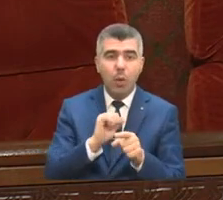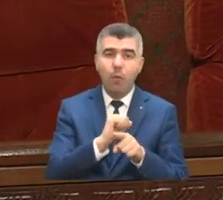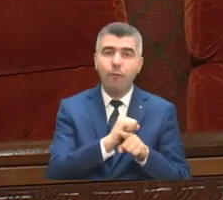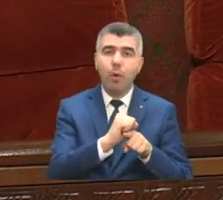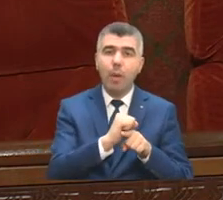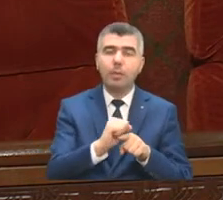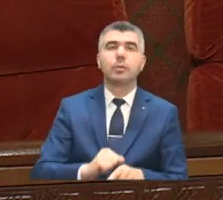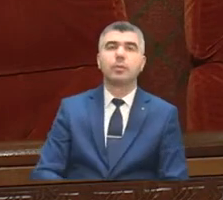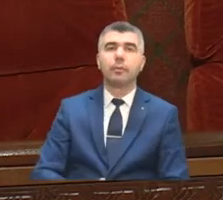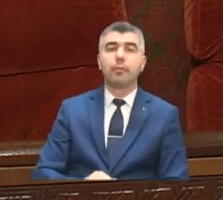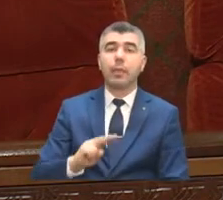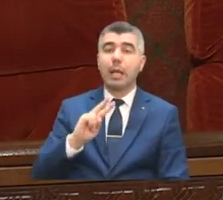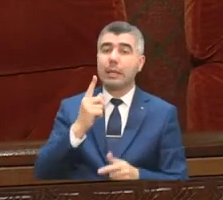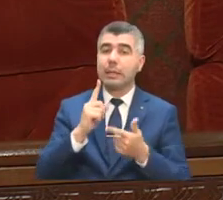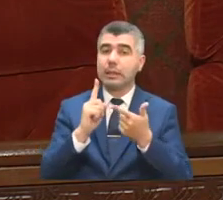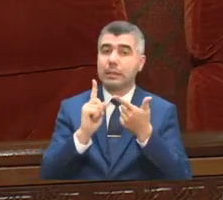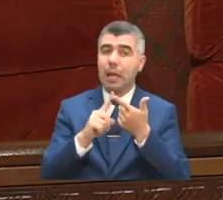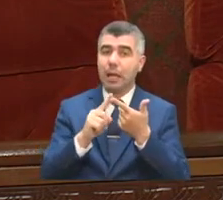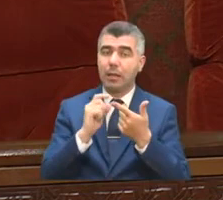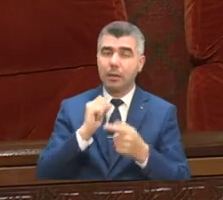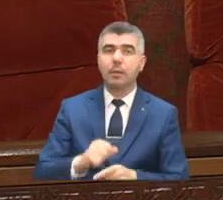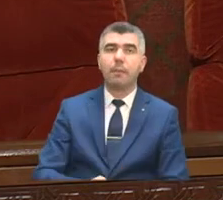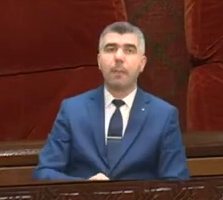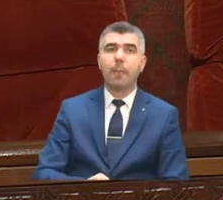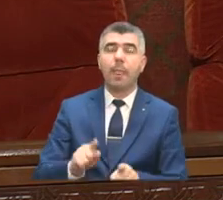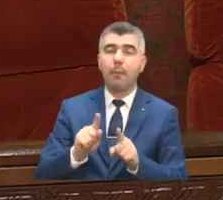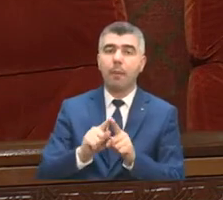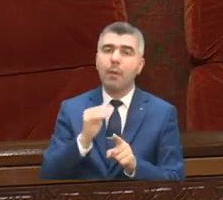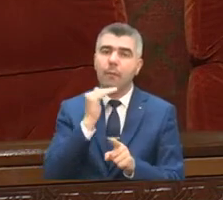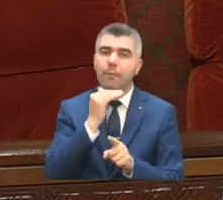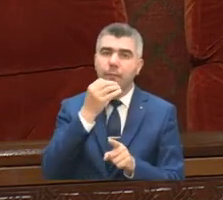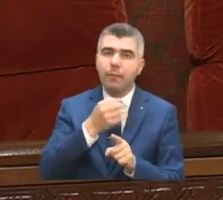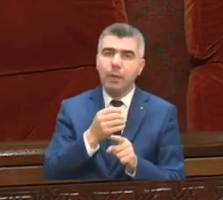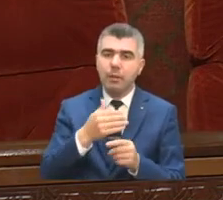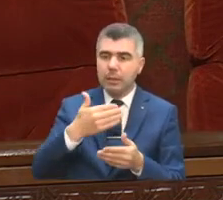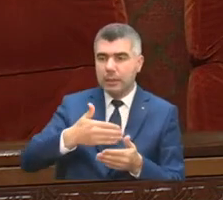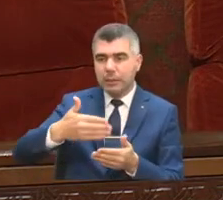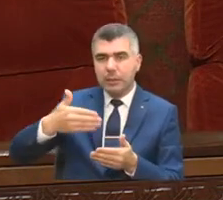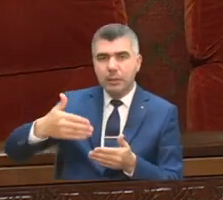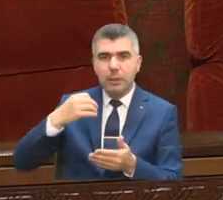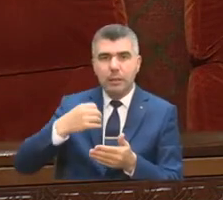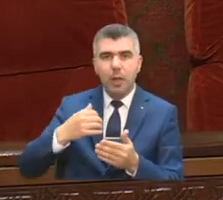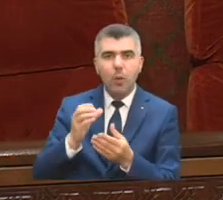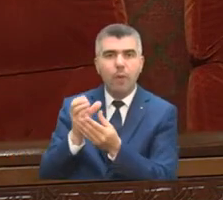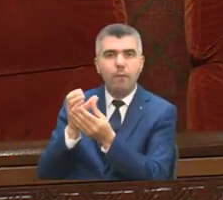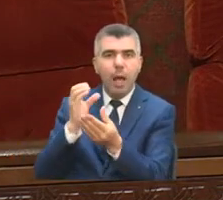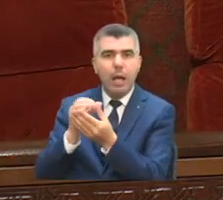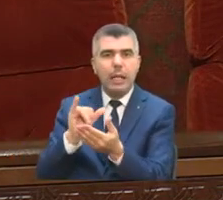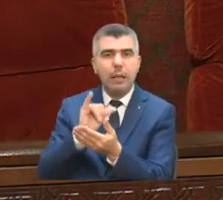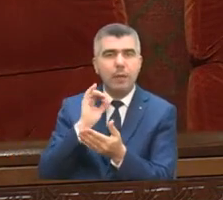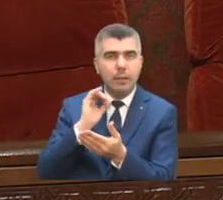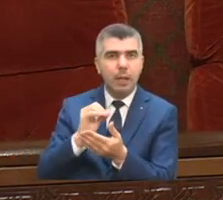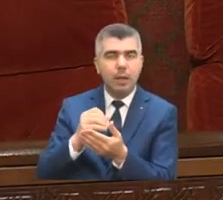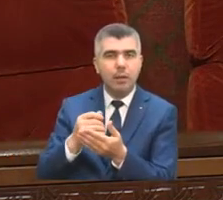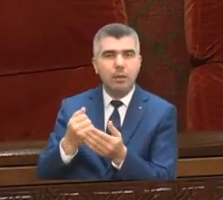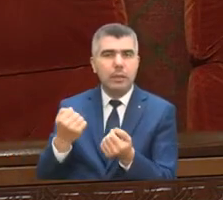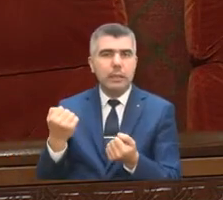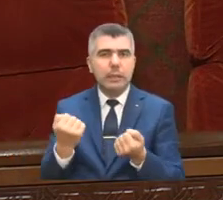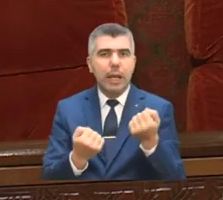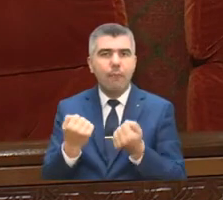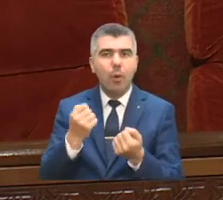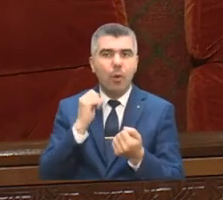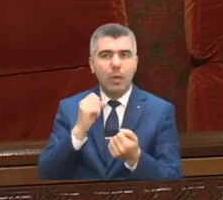ثانيه تنافسي عرض تسريع وتيره اللوجستيكيه وايضا تاهيل قطاع نقل البضائع من خلال تفعيل الاوراش